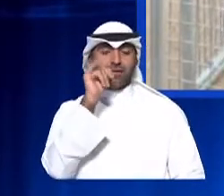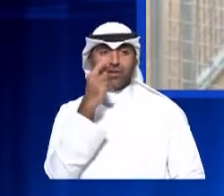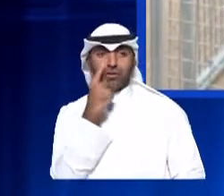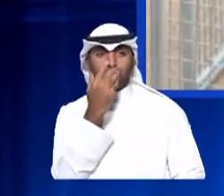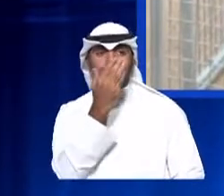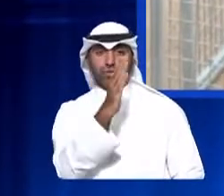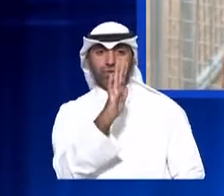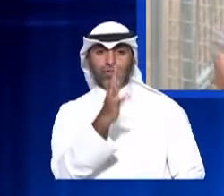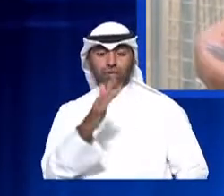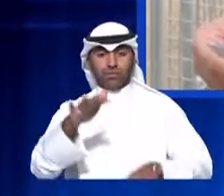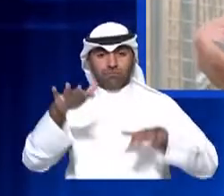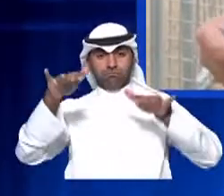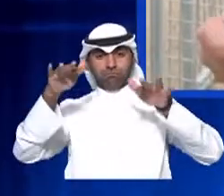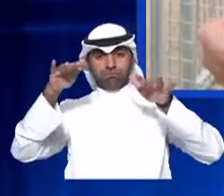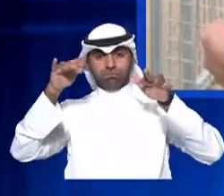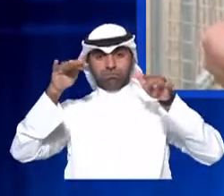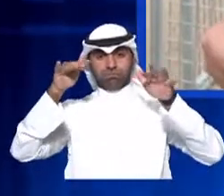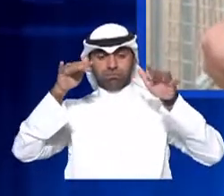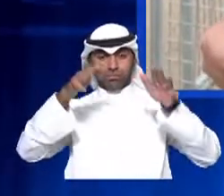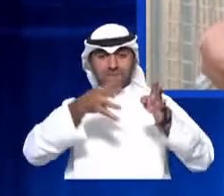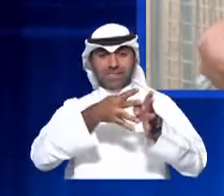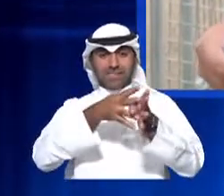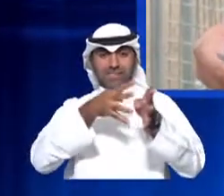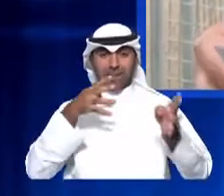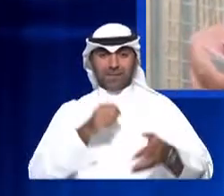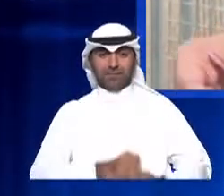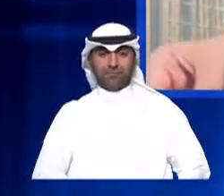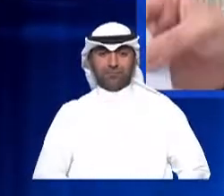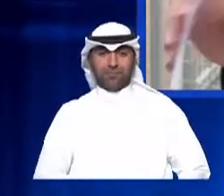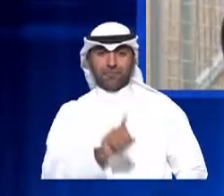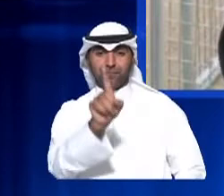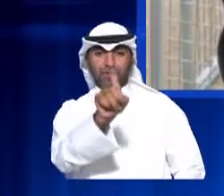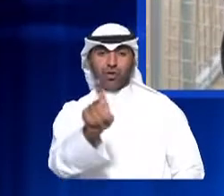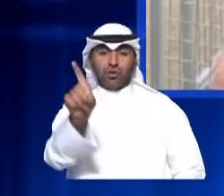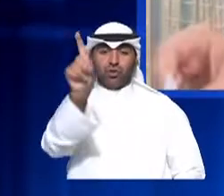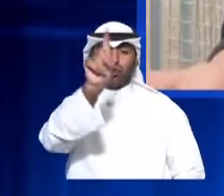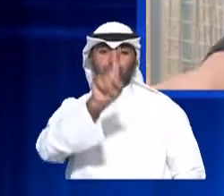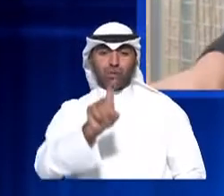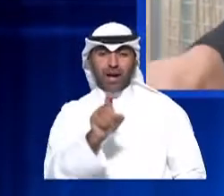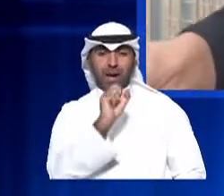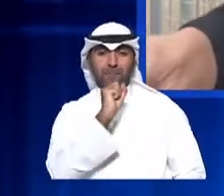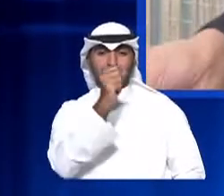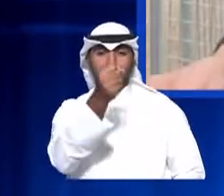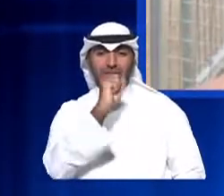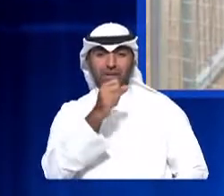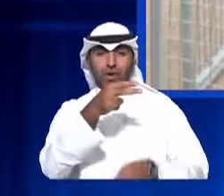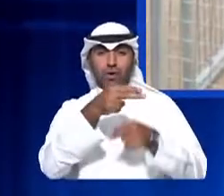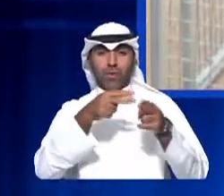فاطمة الكندري. فاطمة، بعد التحية أطلعينا على أبرز الاستعدادات من حولك.